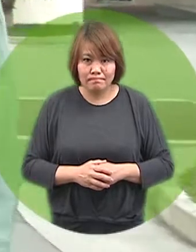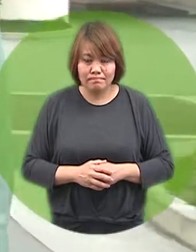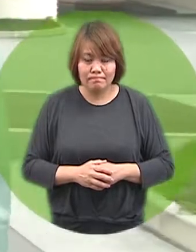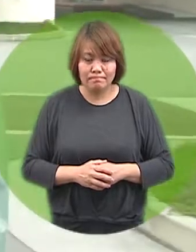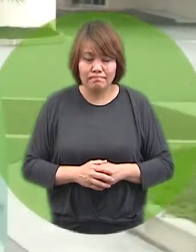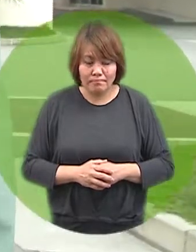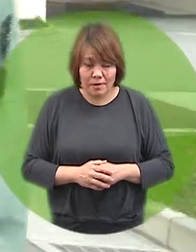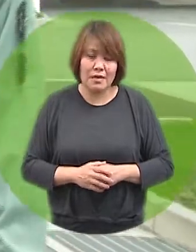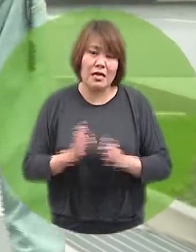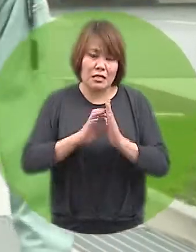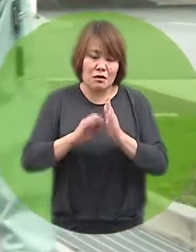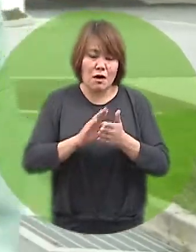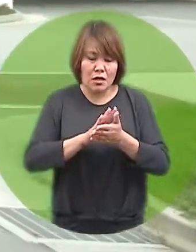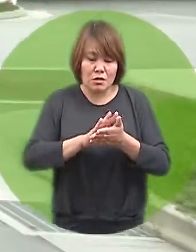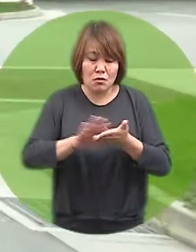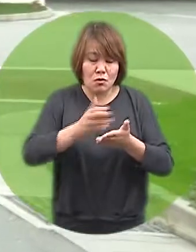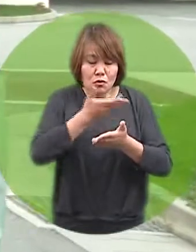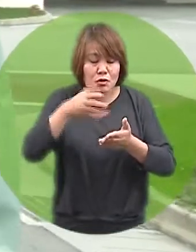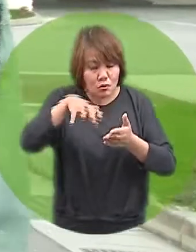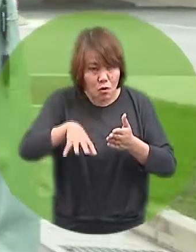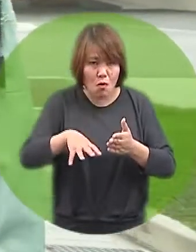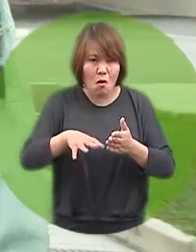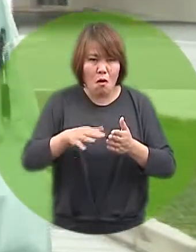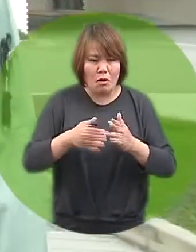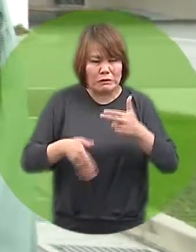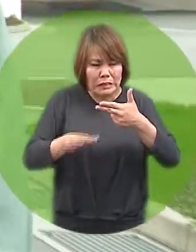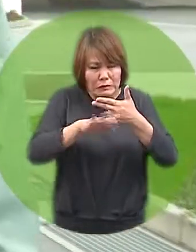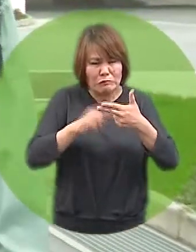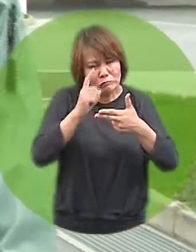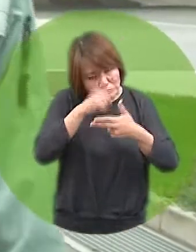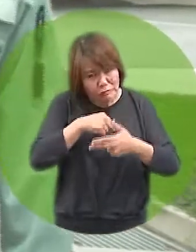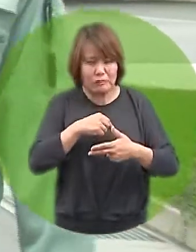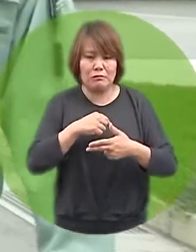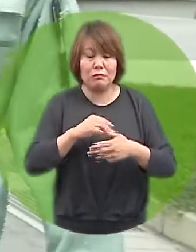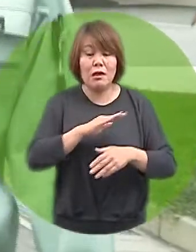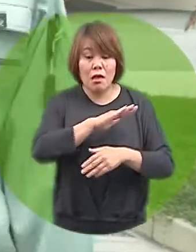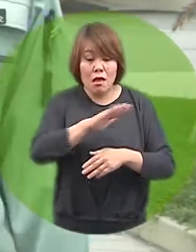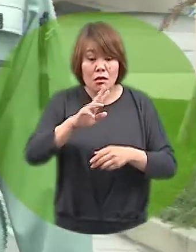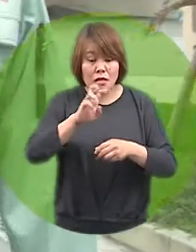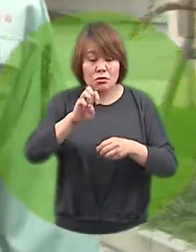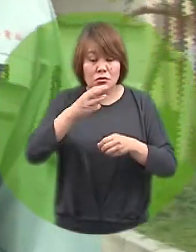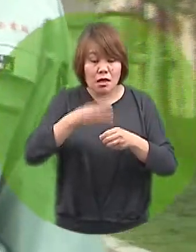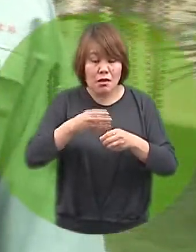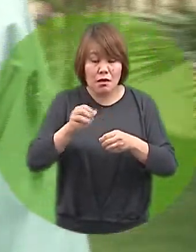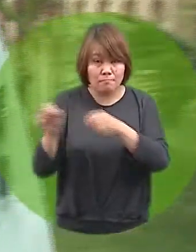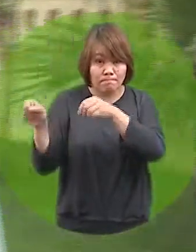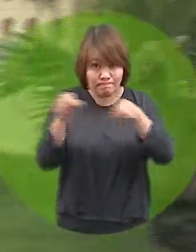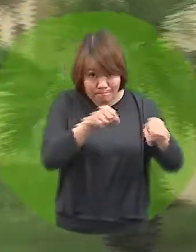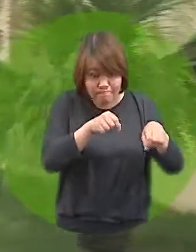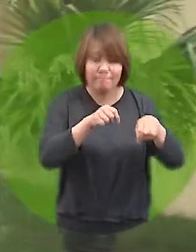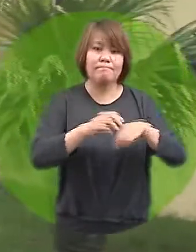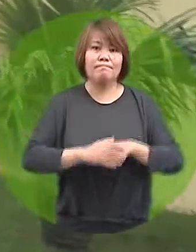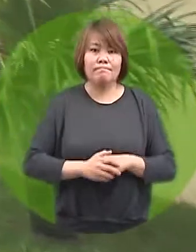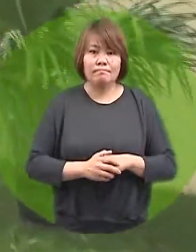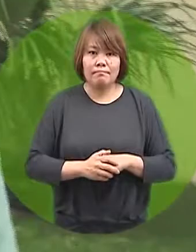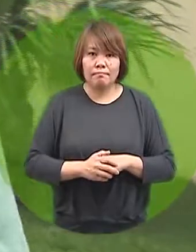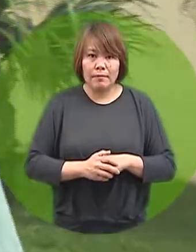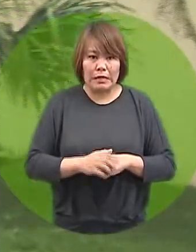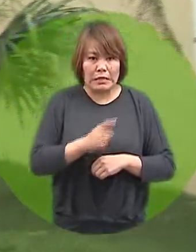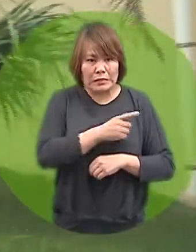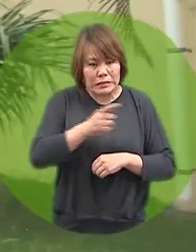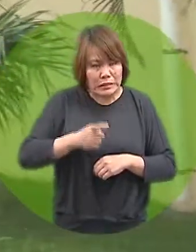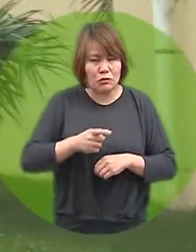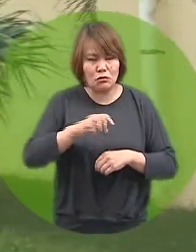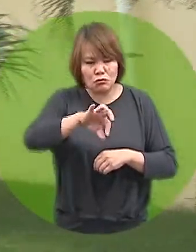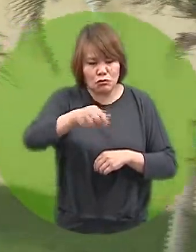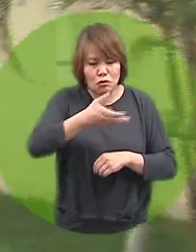こちらの石川浄水場は、施設の老朽化に伴い、平成23年に移設されました。1日あたりの